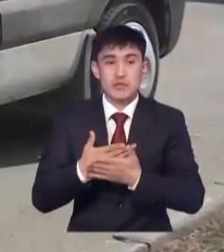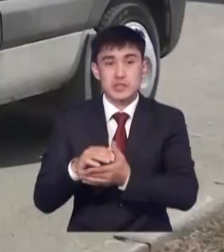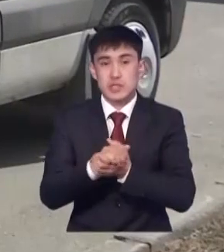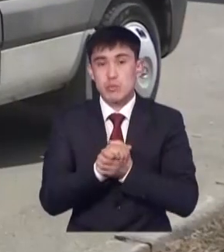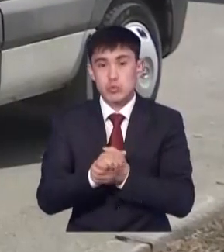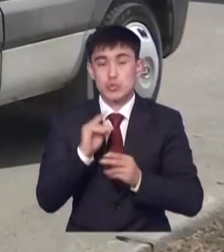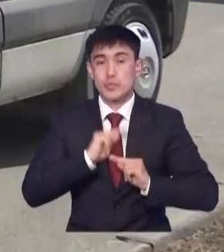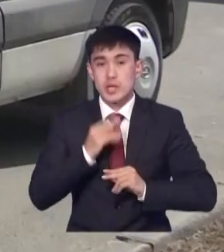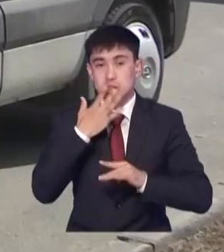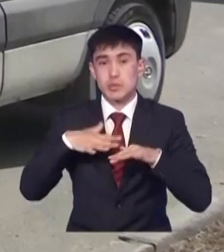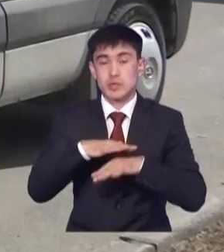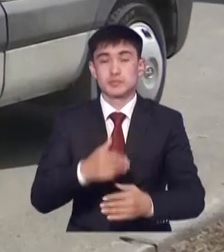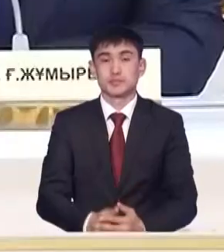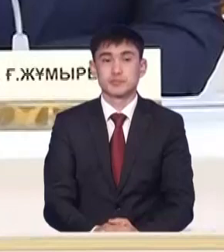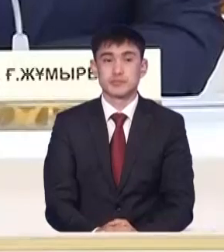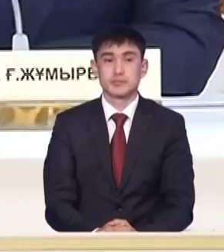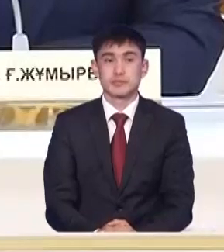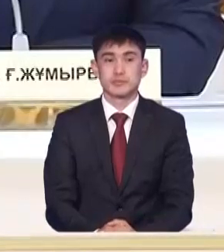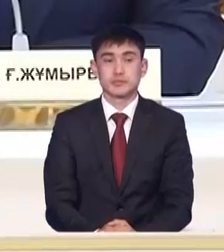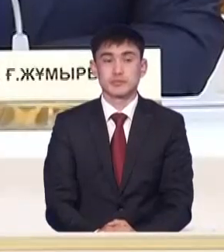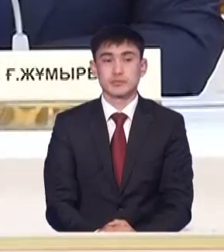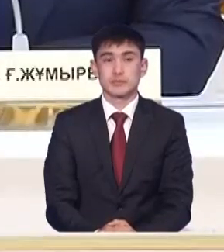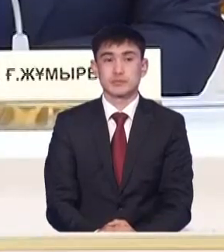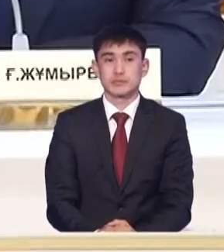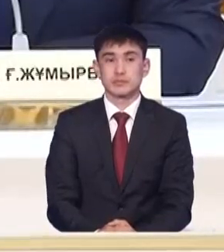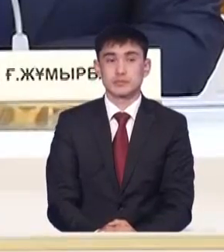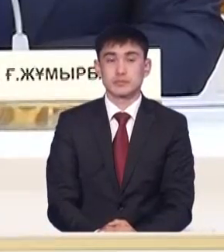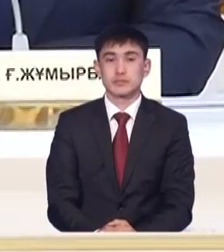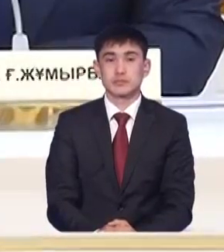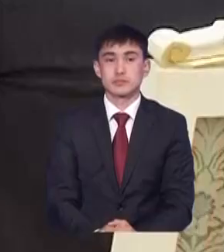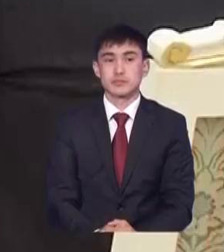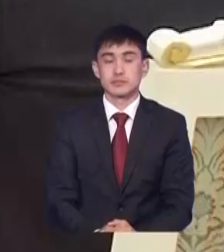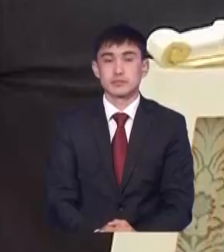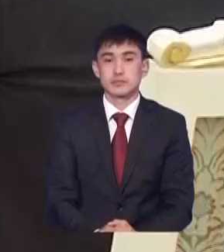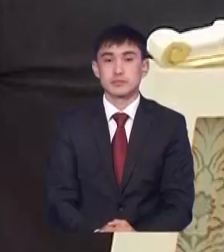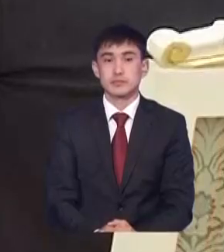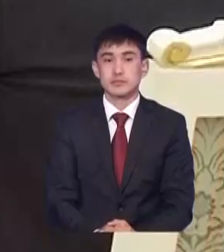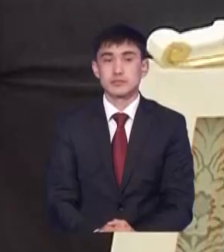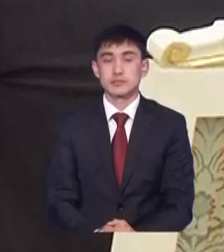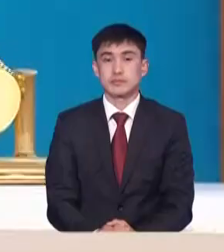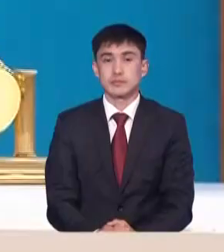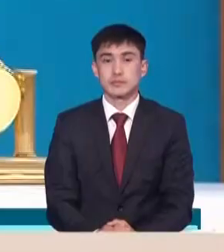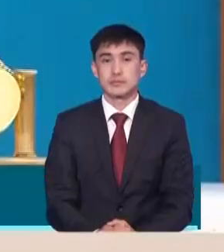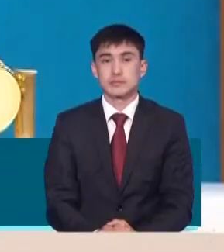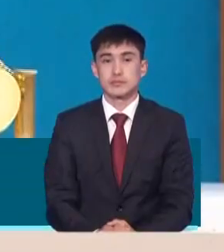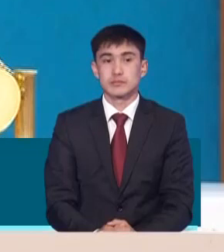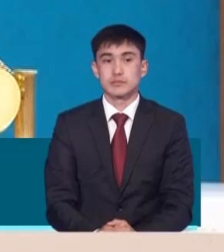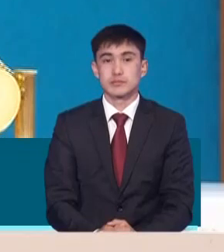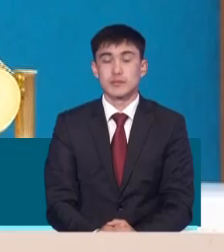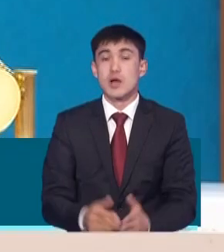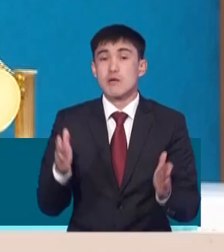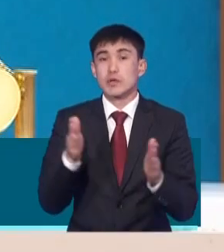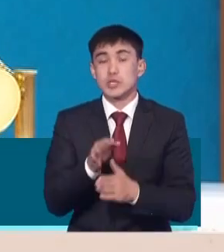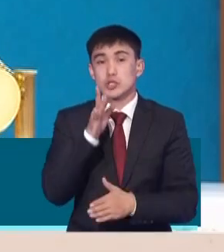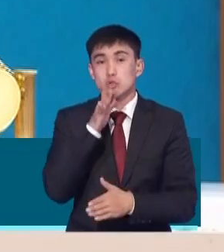слаженную работу ассамблеи. Жұртқа жан-жақты көмек беру үшін дереу ассамблеяның республикалық... В